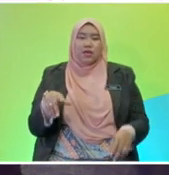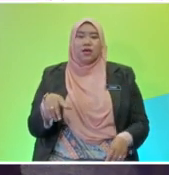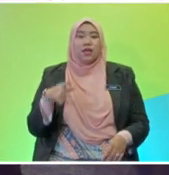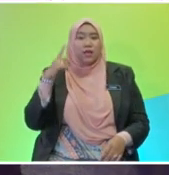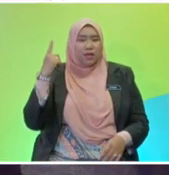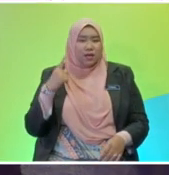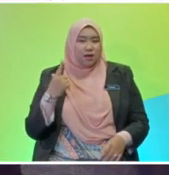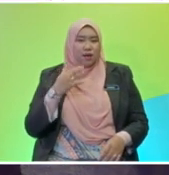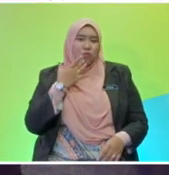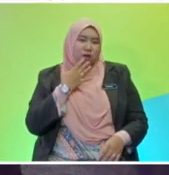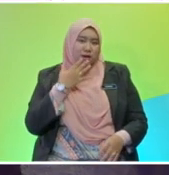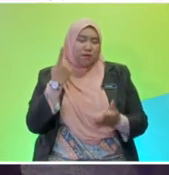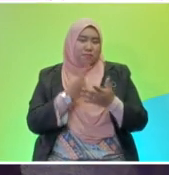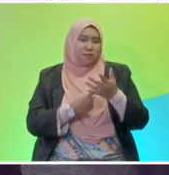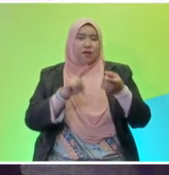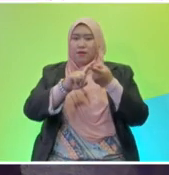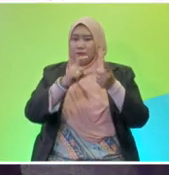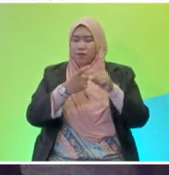Lina kawan-kawan